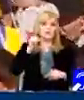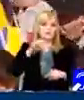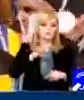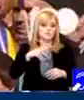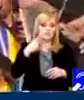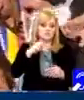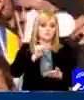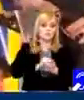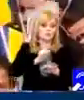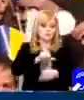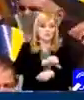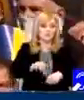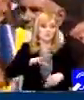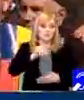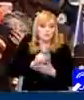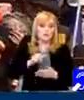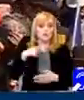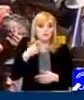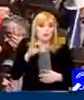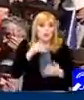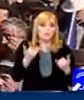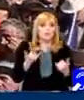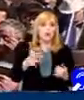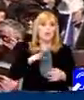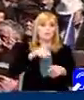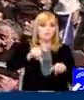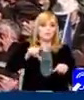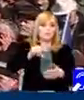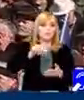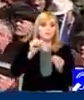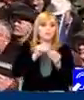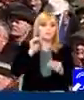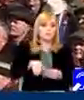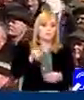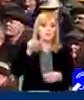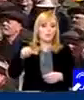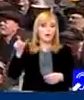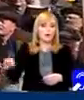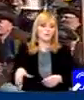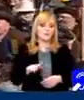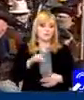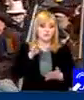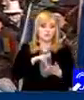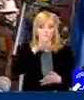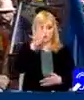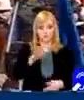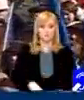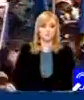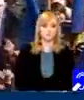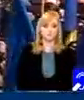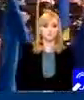presa internațională. Unele publicații au menționat prezența circa 10.000 de oameni la manifestația care a avut loc în piața Marea Adunări